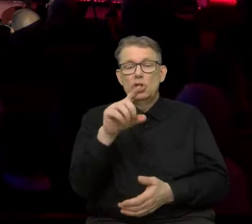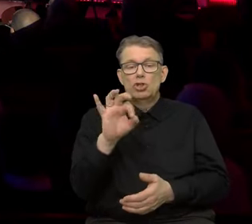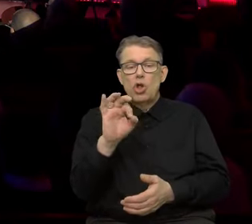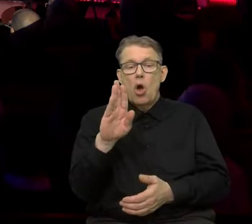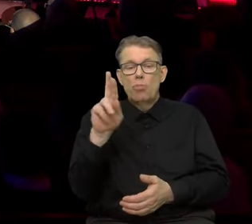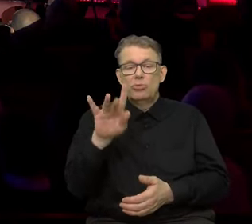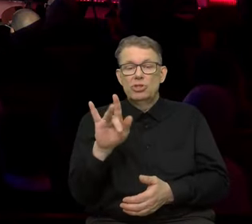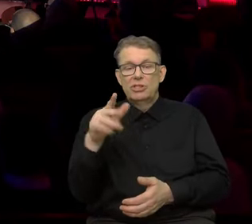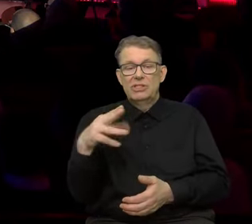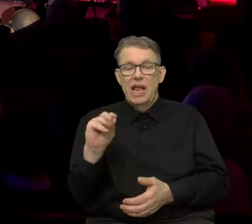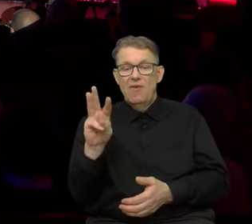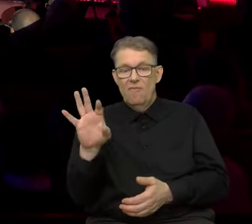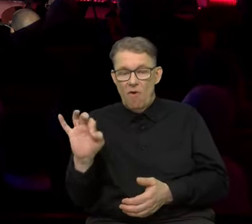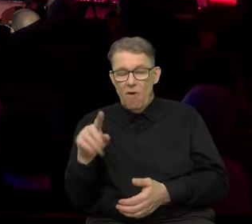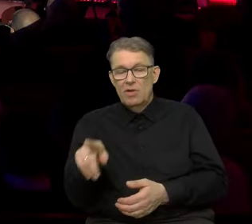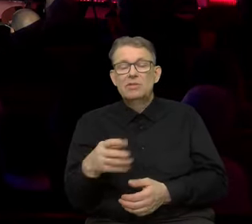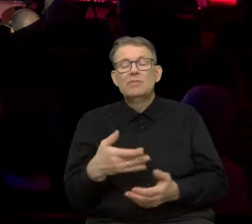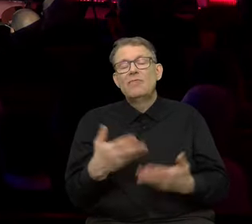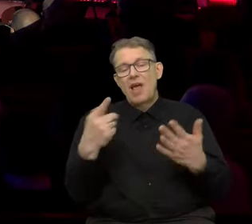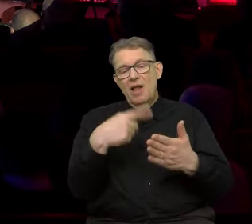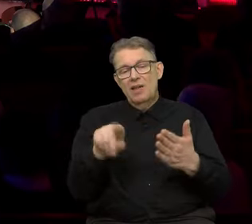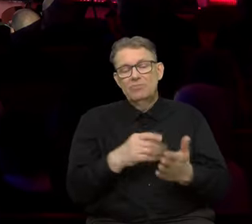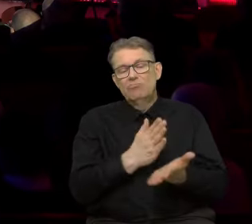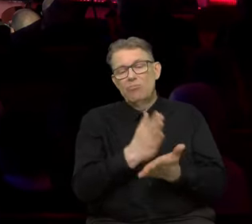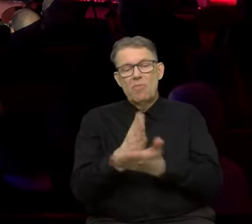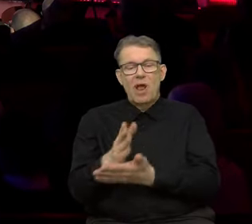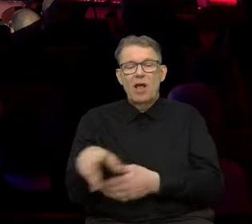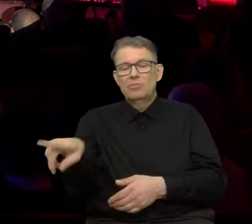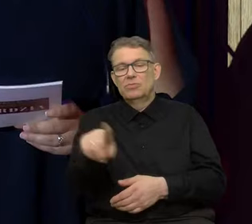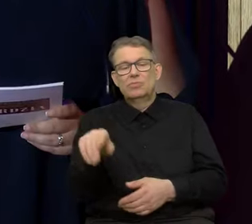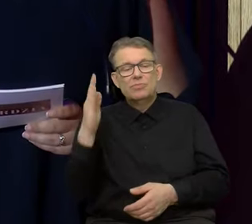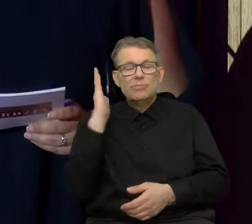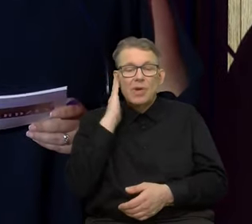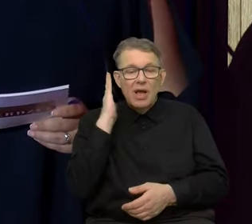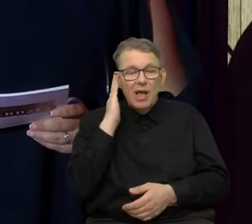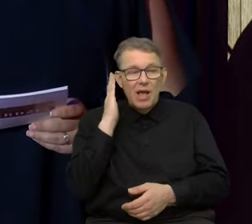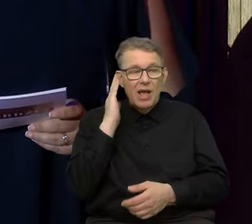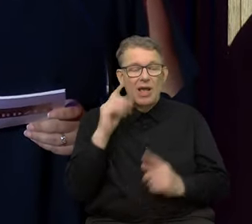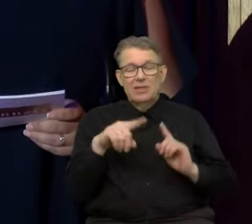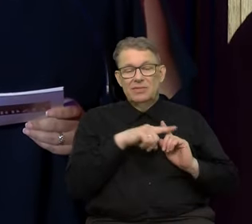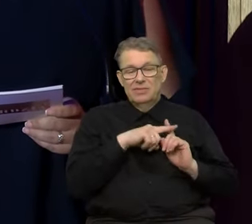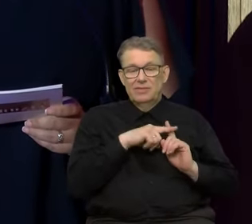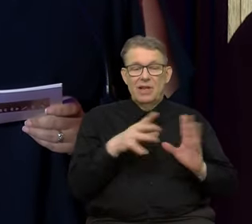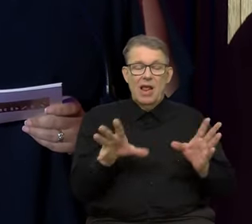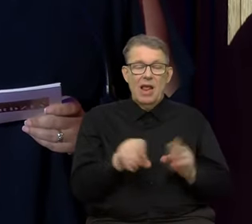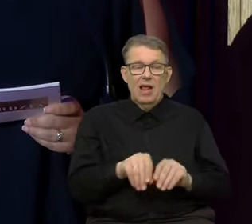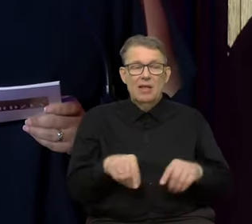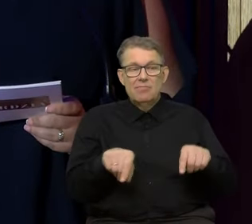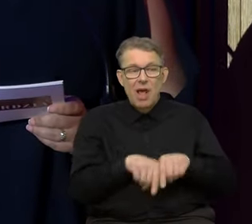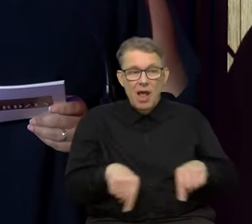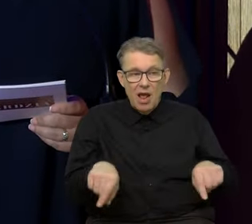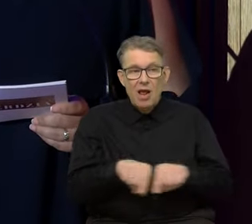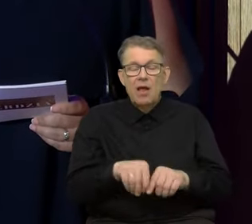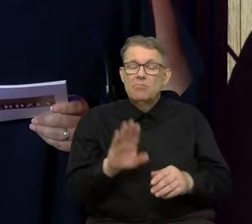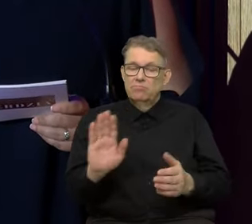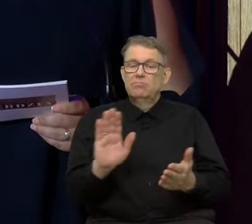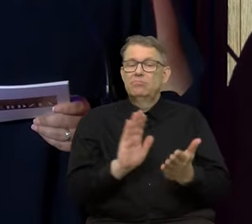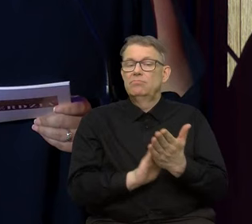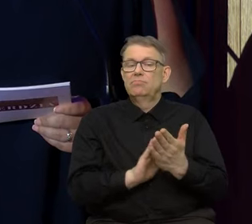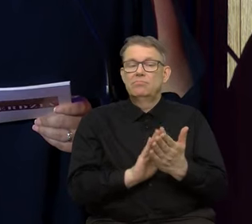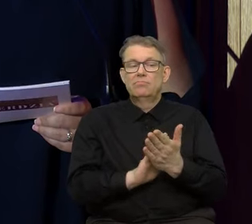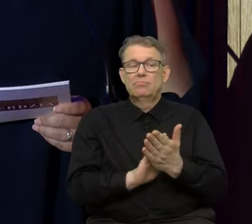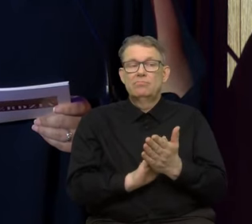i wielokrotnie pomaga lokalnej społeczności. Harcerze wraz z parafią zostali też wyróżnieni